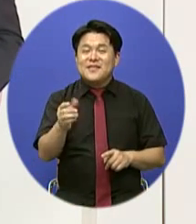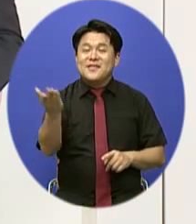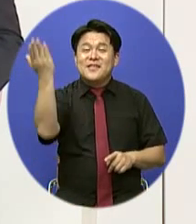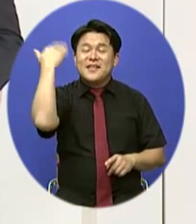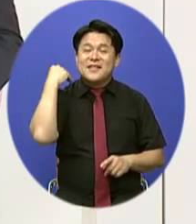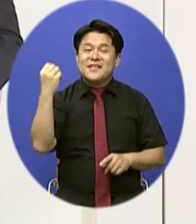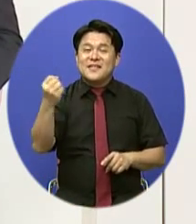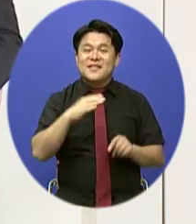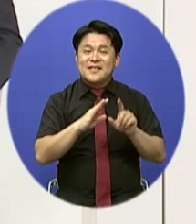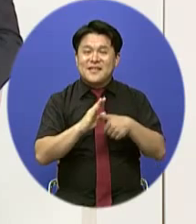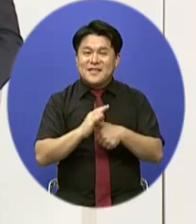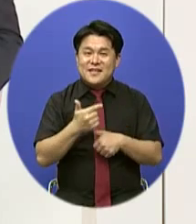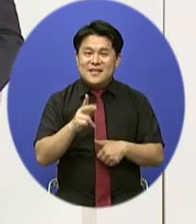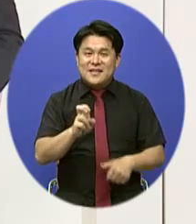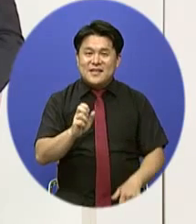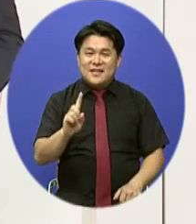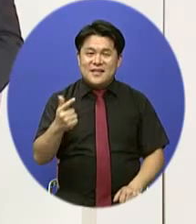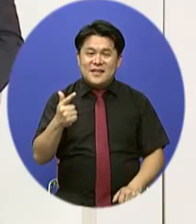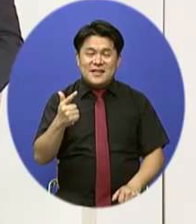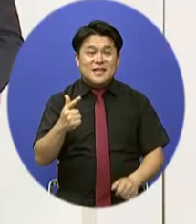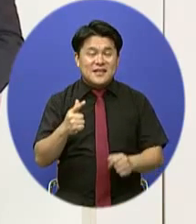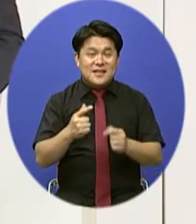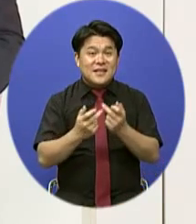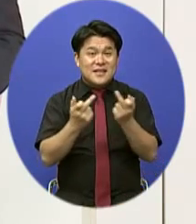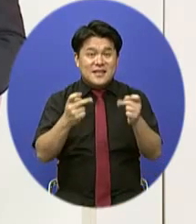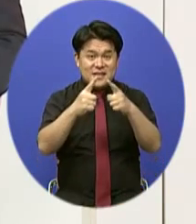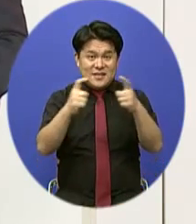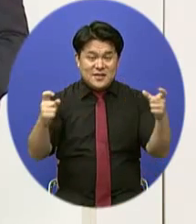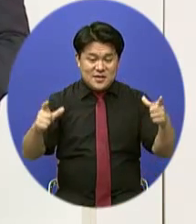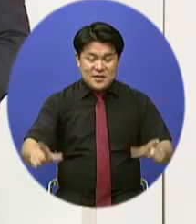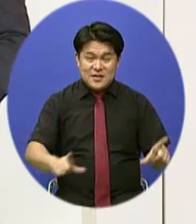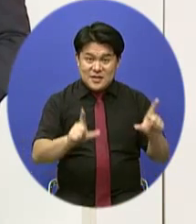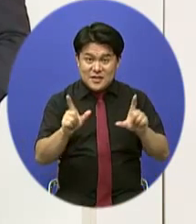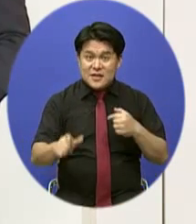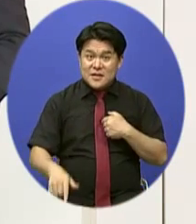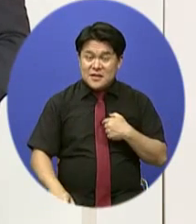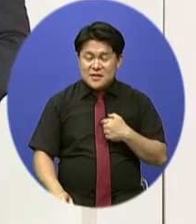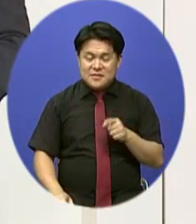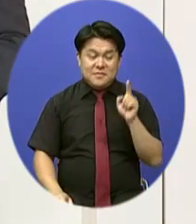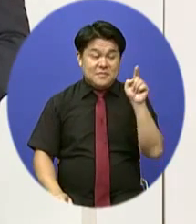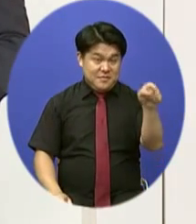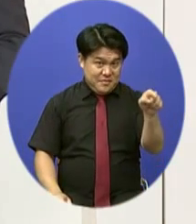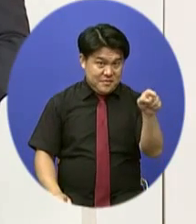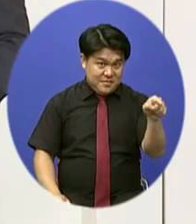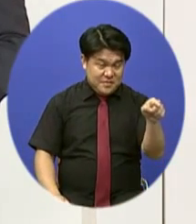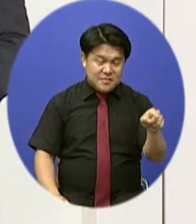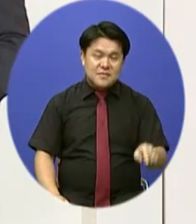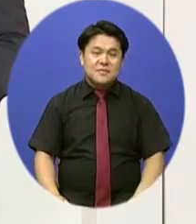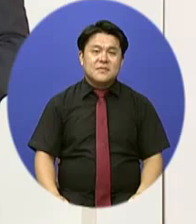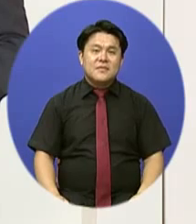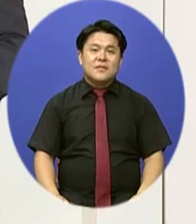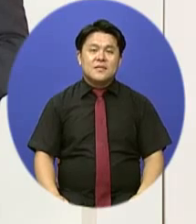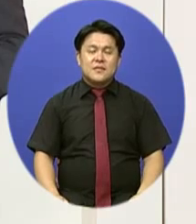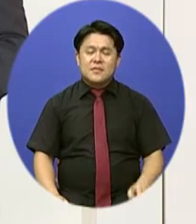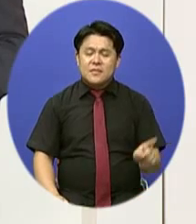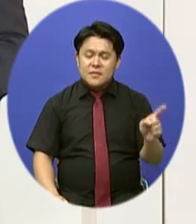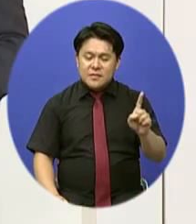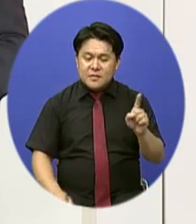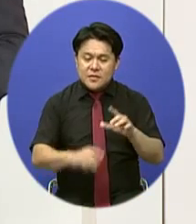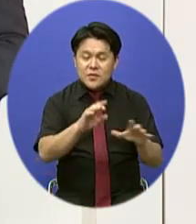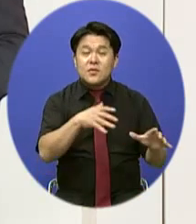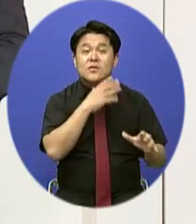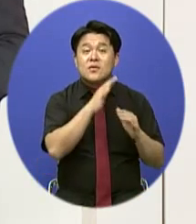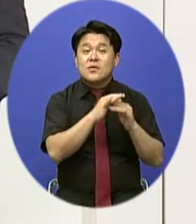저기 남한산에서 사셨다 그랬잖아요. 네, 네. 예 거기 가면은 예. 이제 그 동네